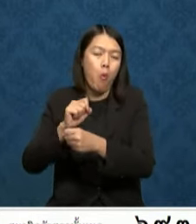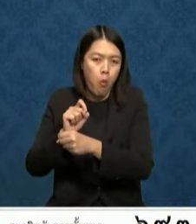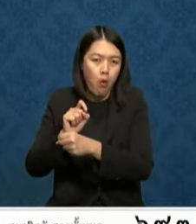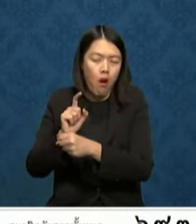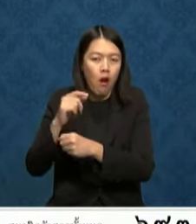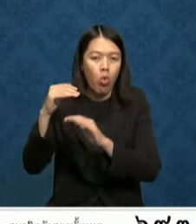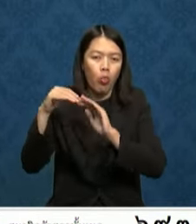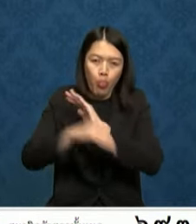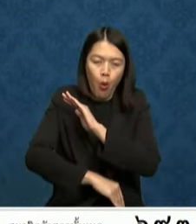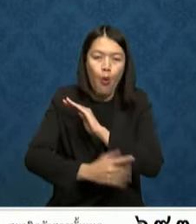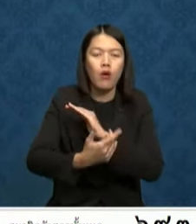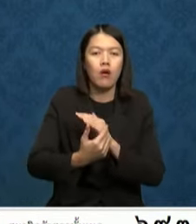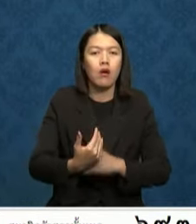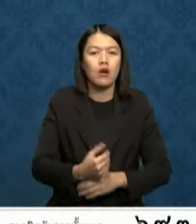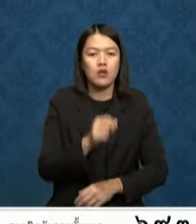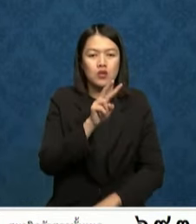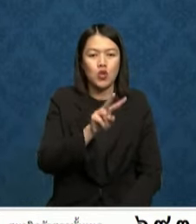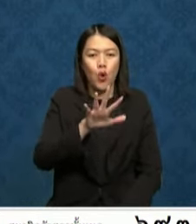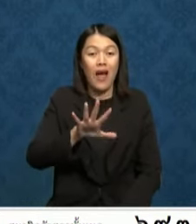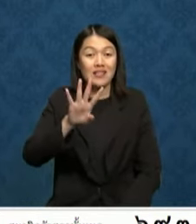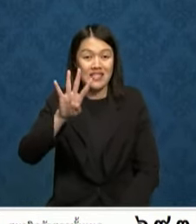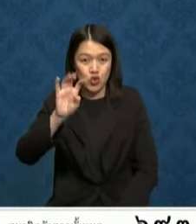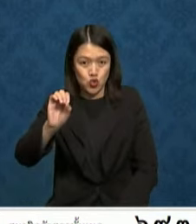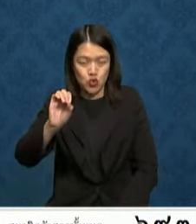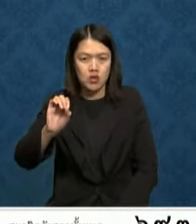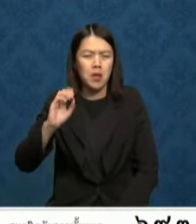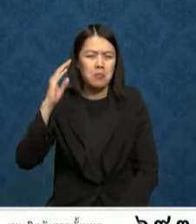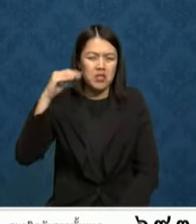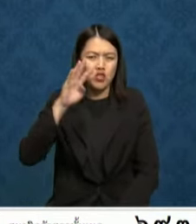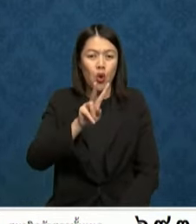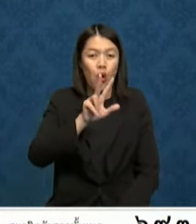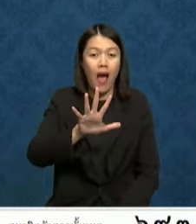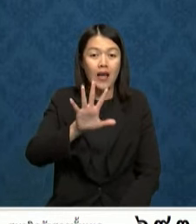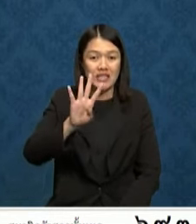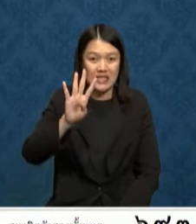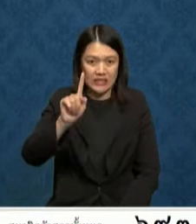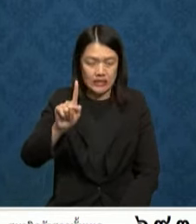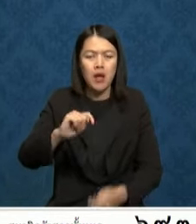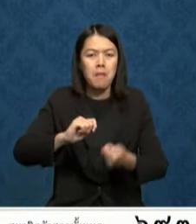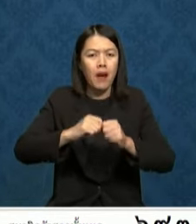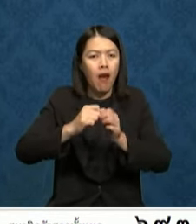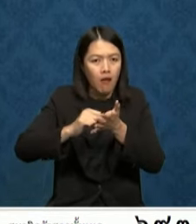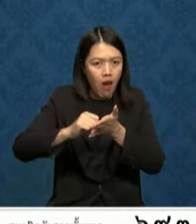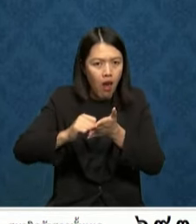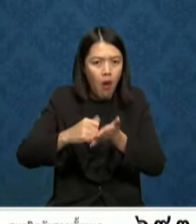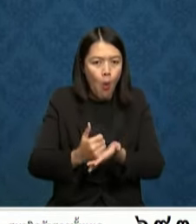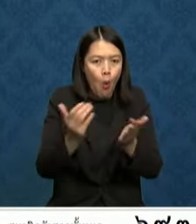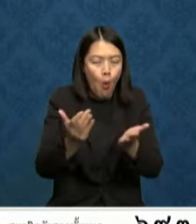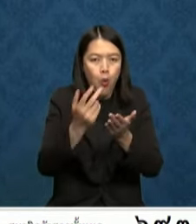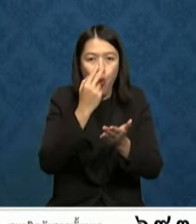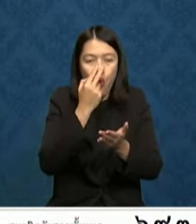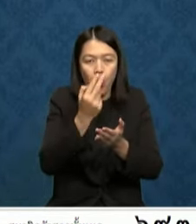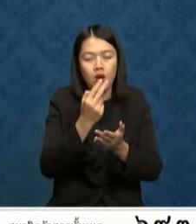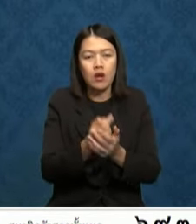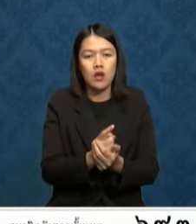ครับว่าใครที่เข้ามาใน2540และใน 2541เนี่ยท่านเข้ามาแก้ไขปัญหาท่านลองเข้าไปดูสิ